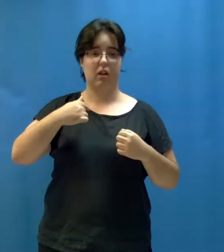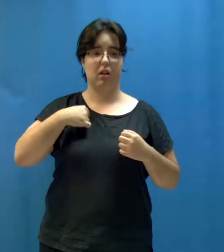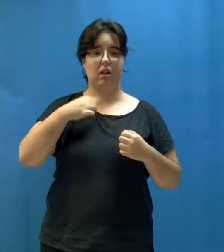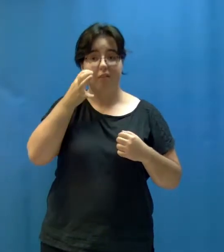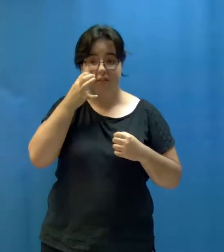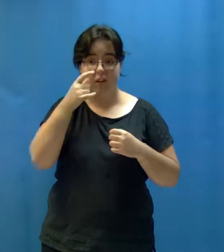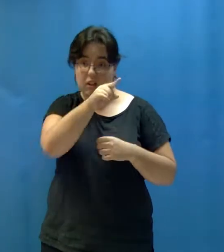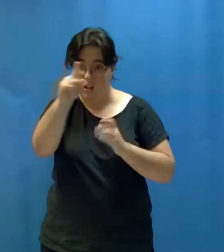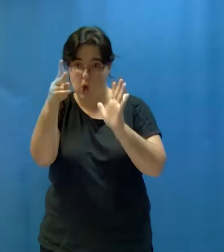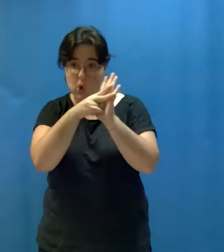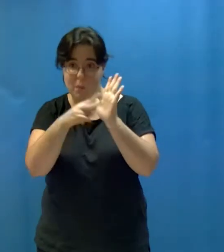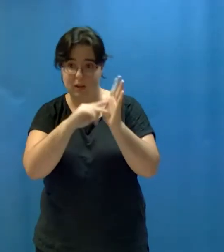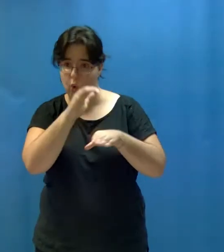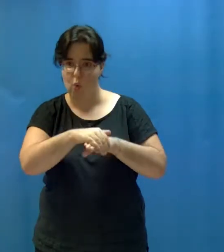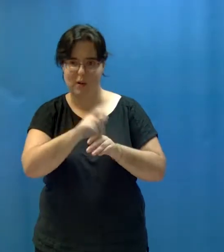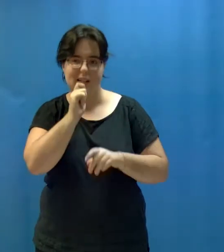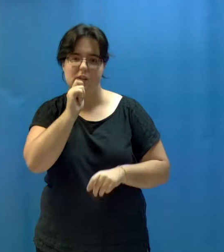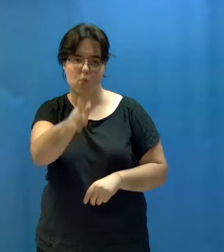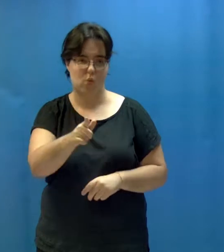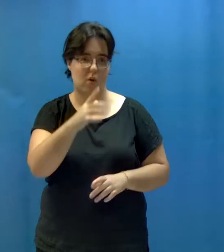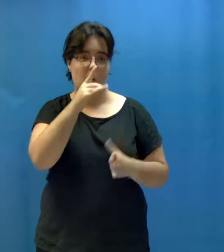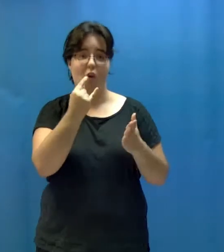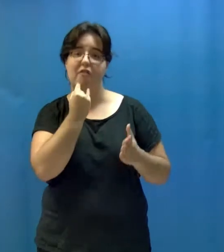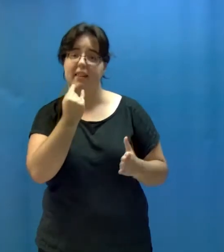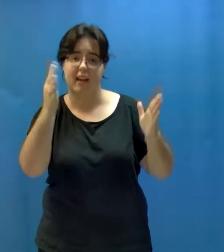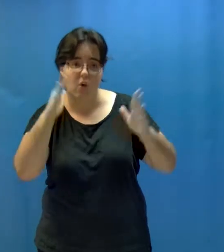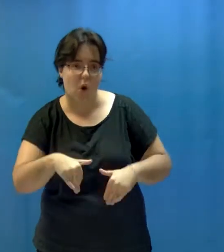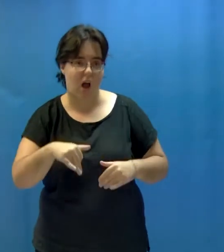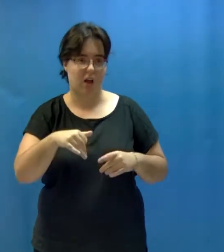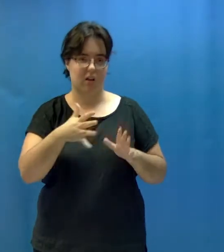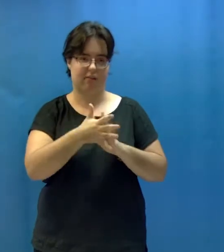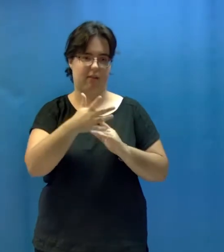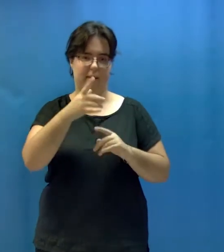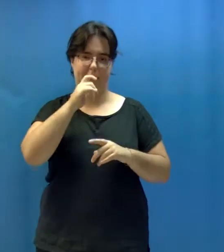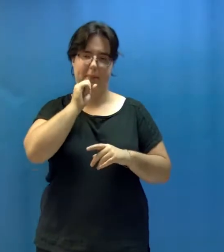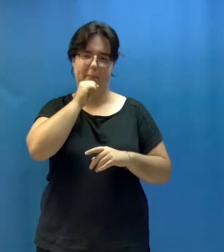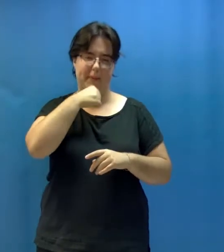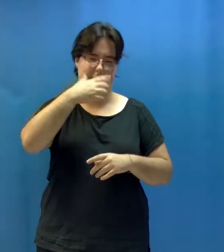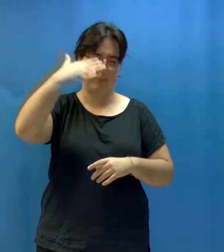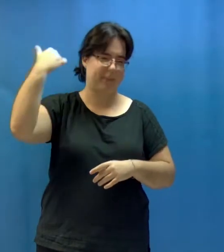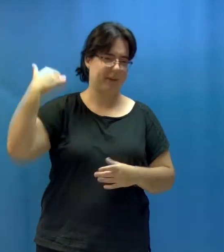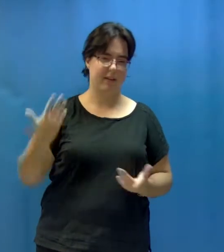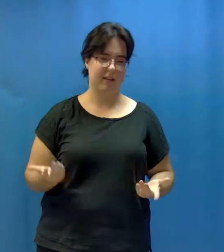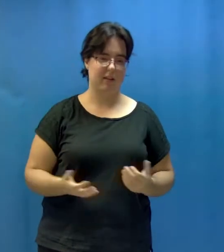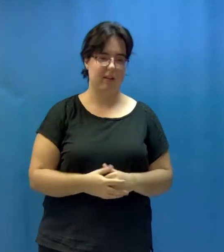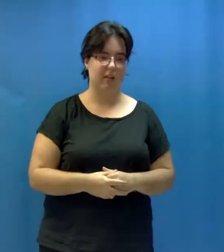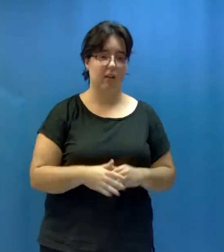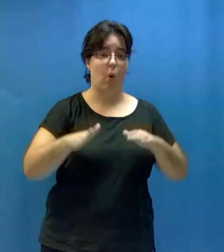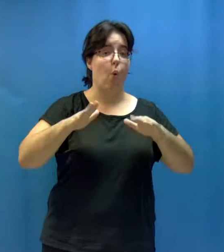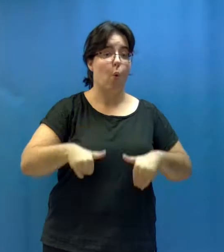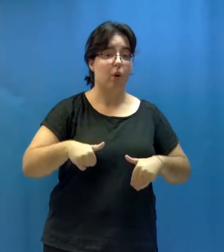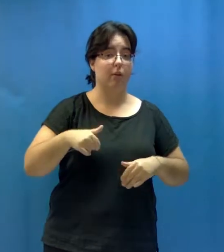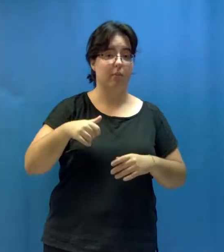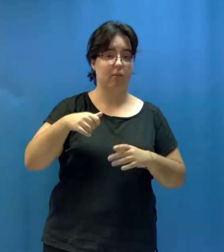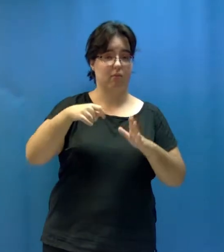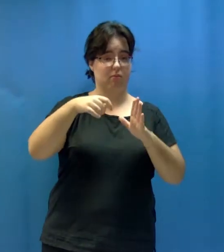normativa actual, ja que no tenen bateries, no tenen electrodos, estan tots desfasats. I per terminar, comentàveu que en la guia